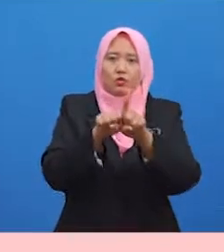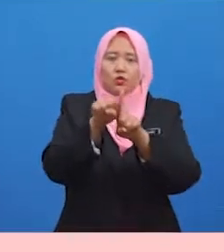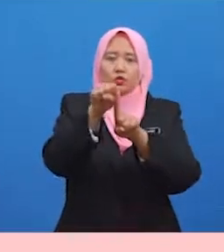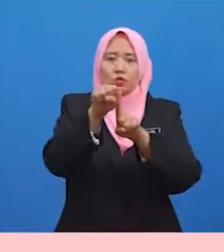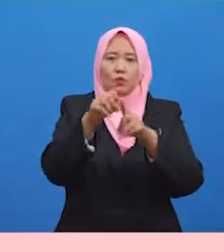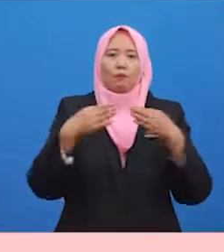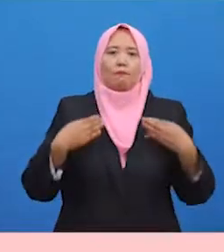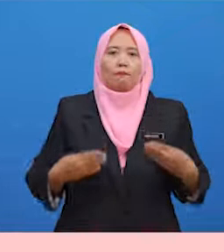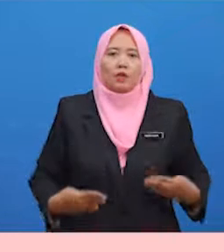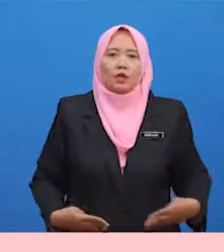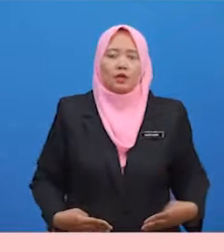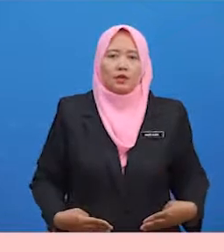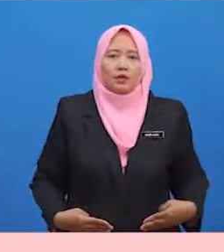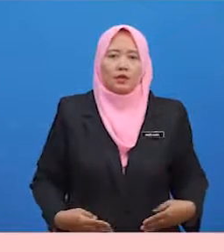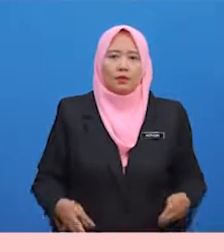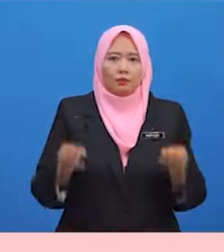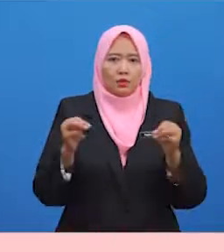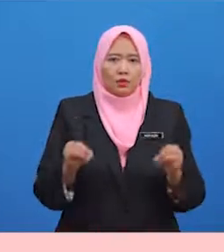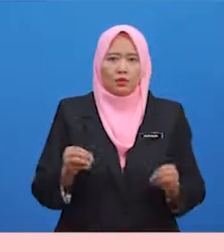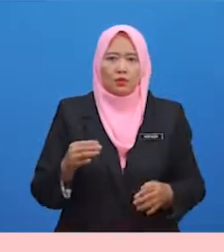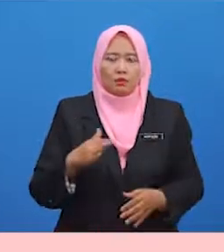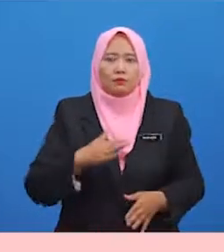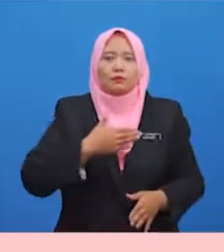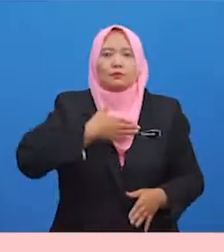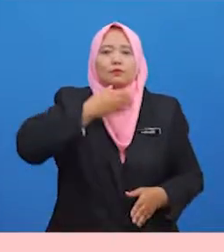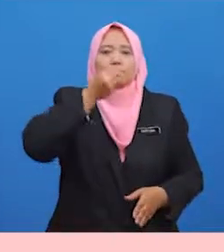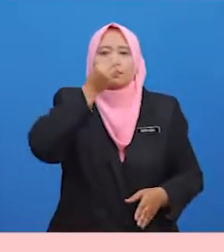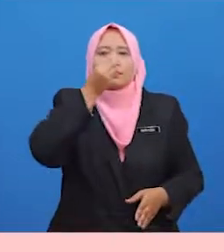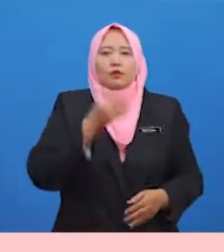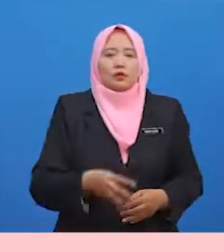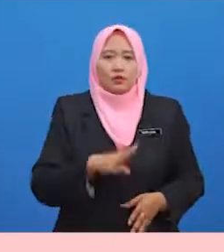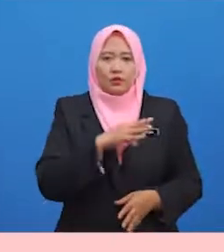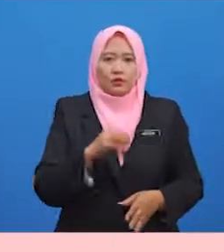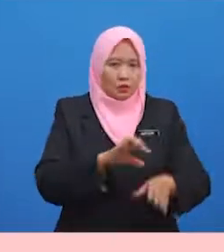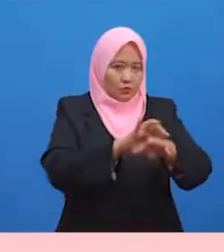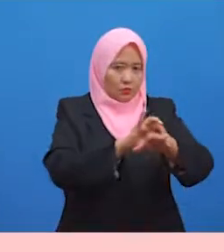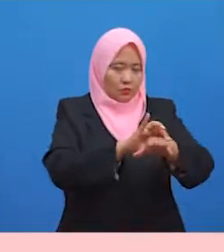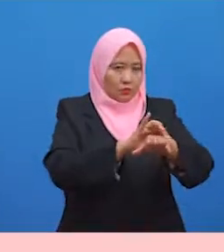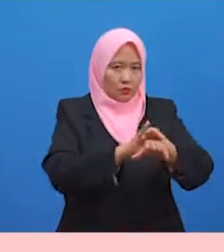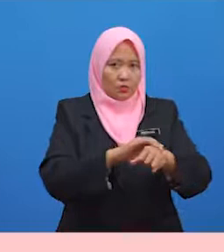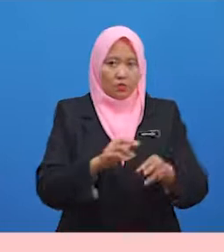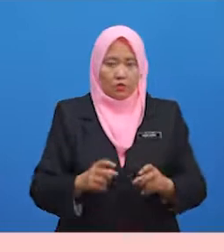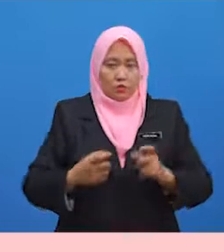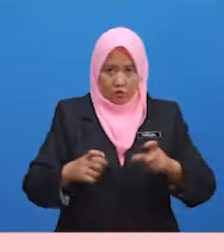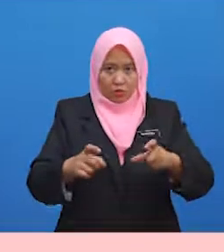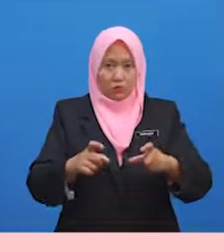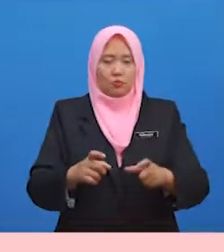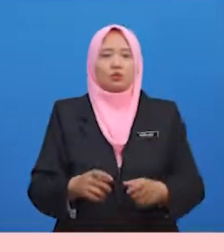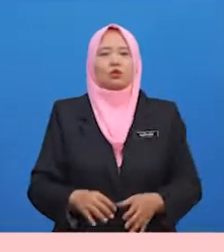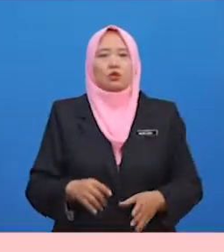pernafasan dan denyutan nadi mangsa sama ada berlaku peningkatan yang mendadak atau ketara.